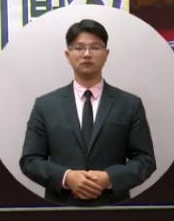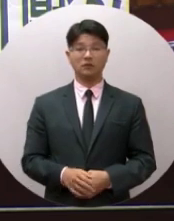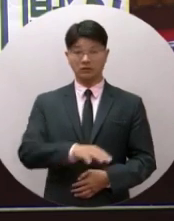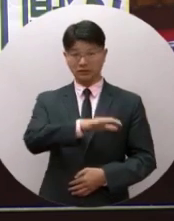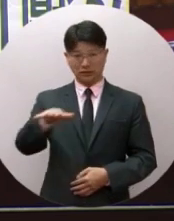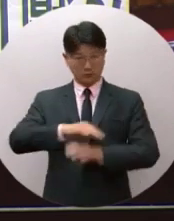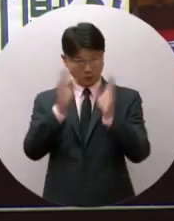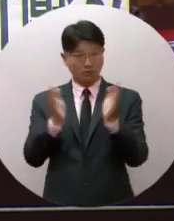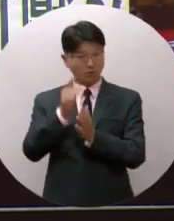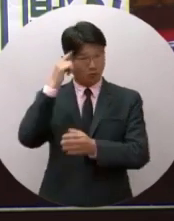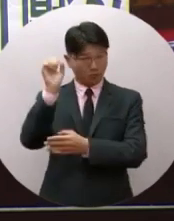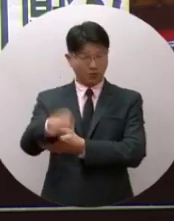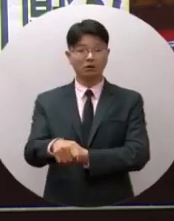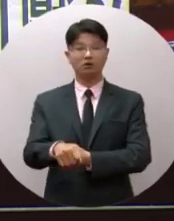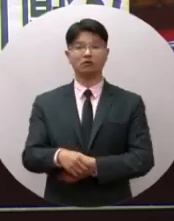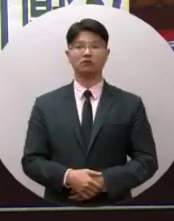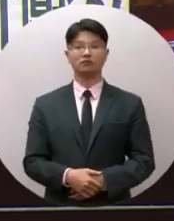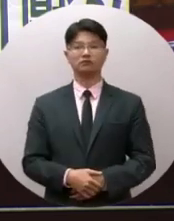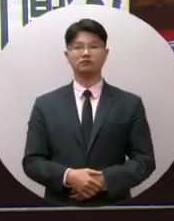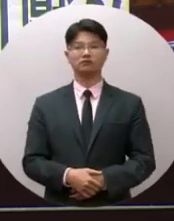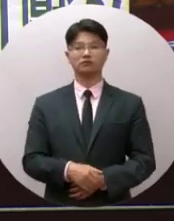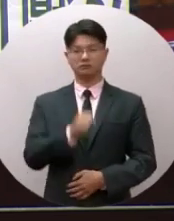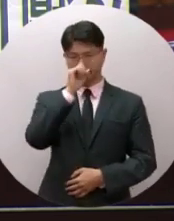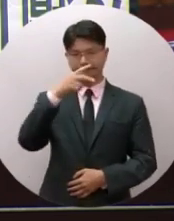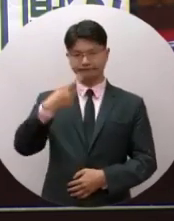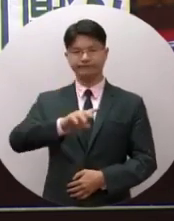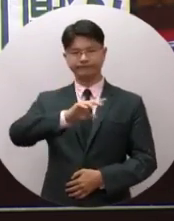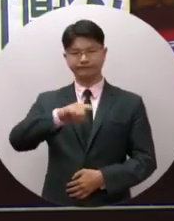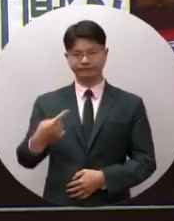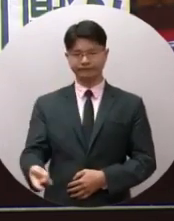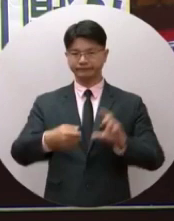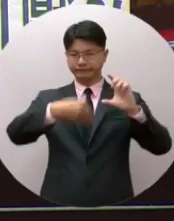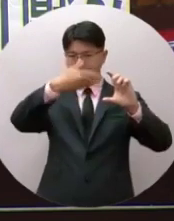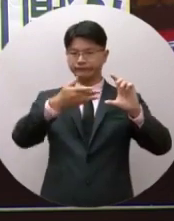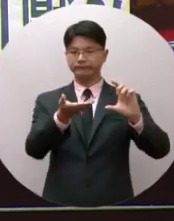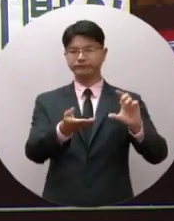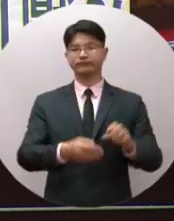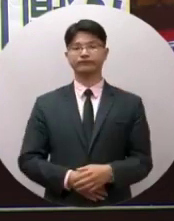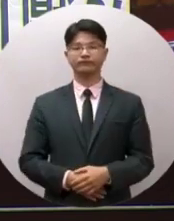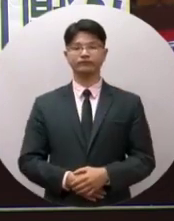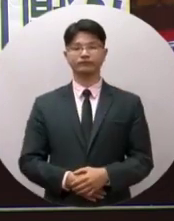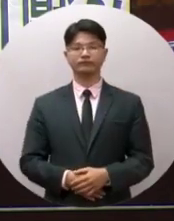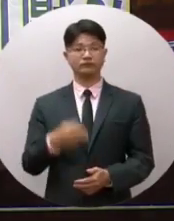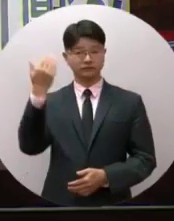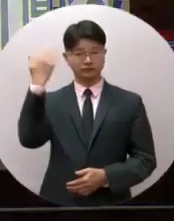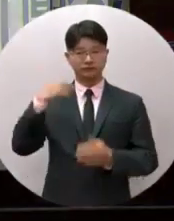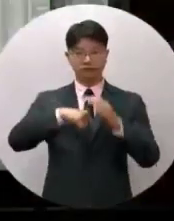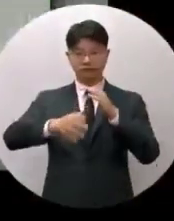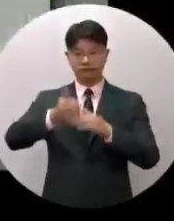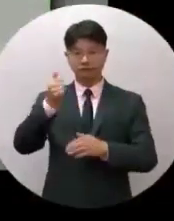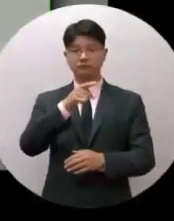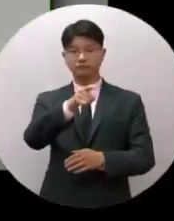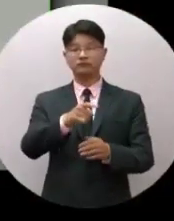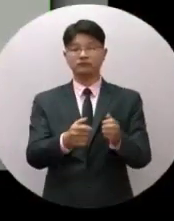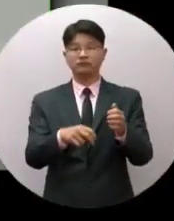赞成啦。 哎， 现场好，啊你讲啊，你来，我们再看另外一张来。这是前院长啊，你也都对了哦。 我们